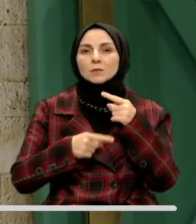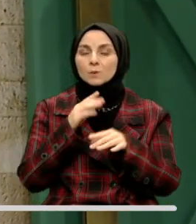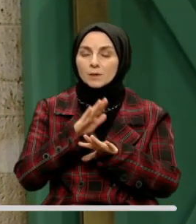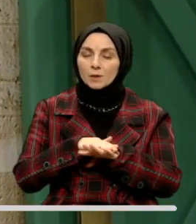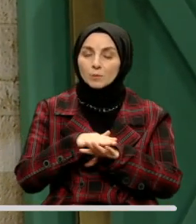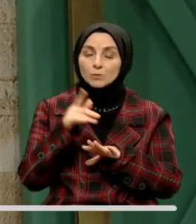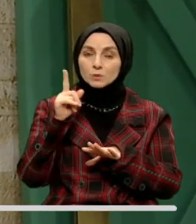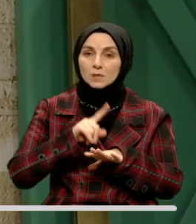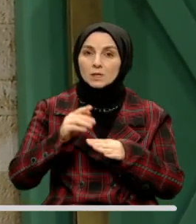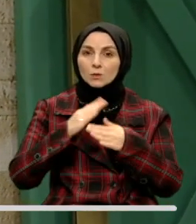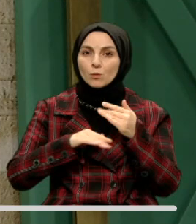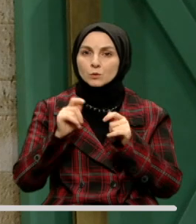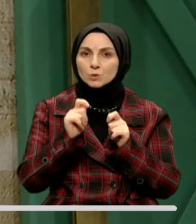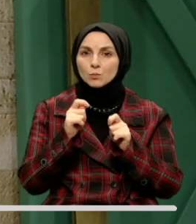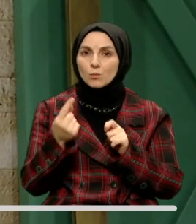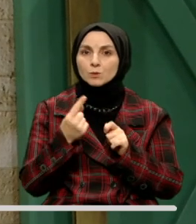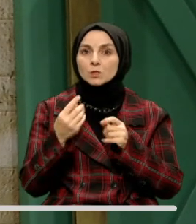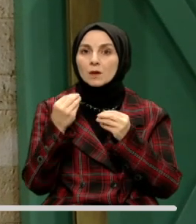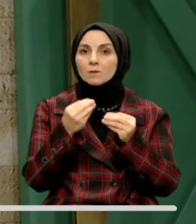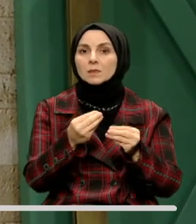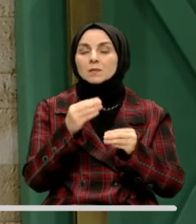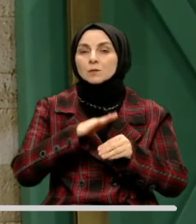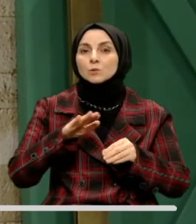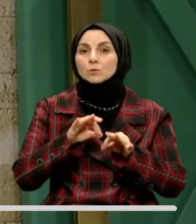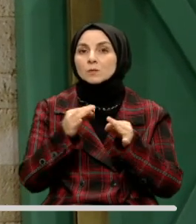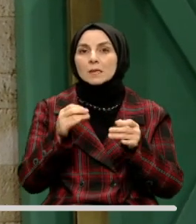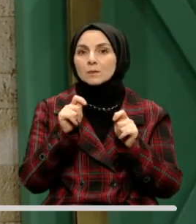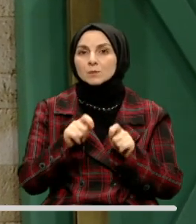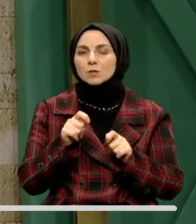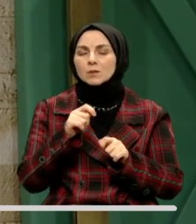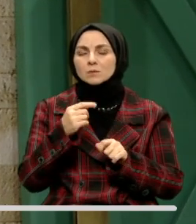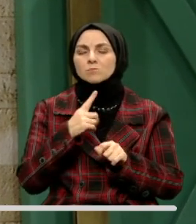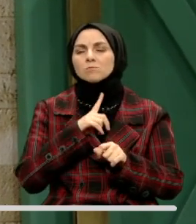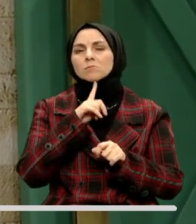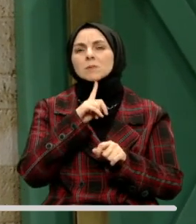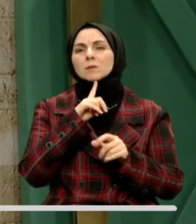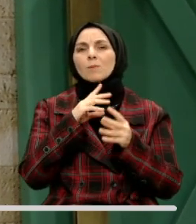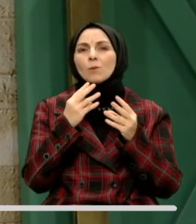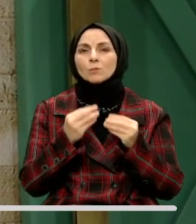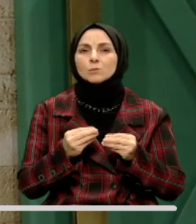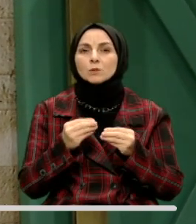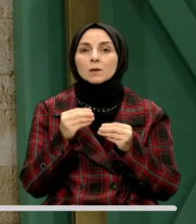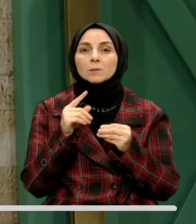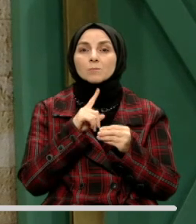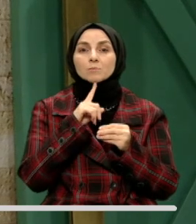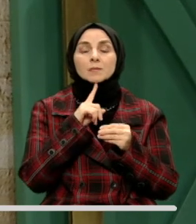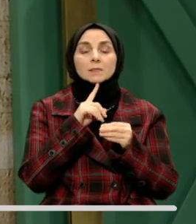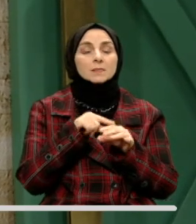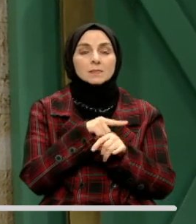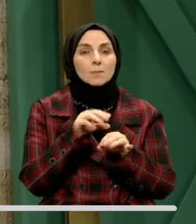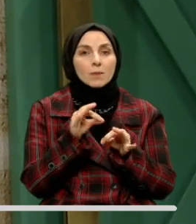şey verirsek çocuk ne yapacak? Bıkacak ve bıktığı zaman da kendine güvenmediği